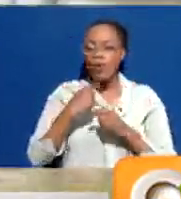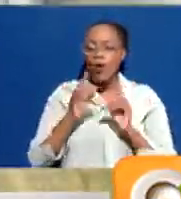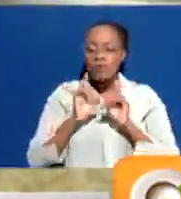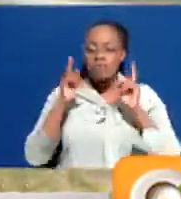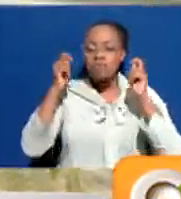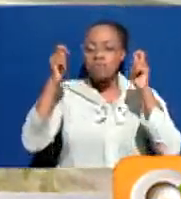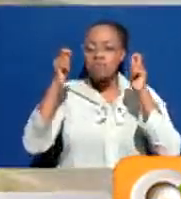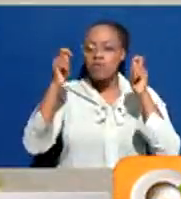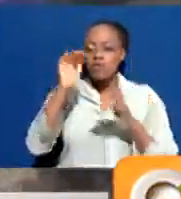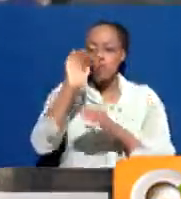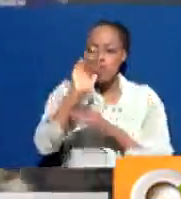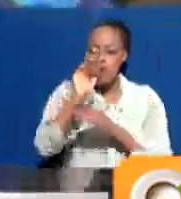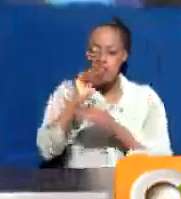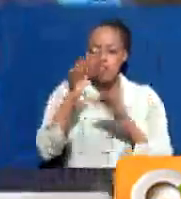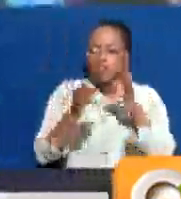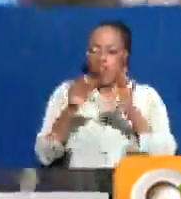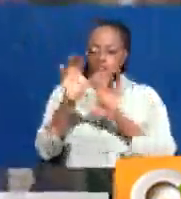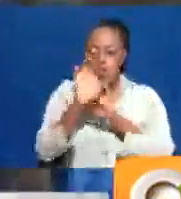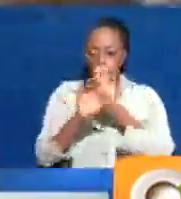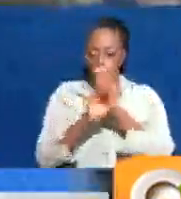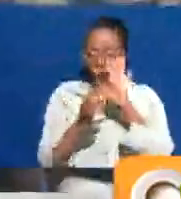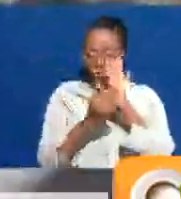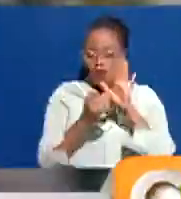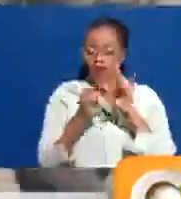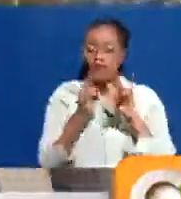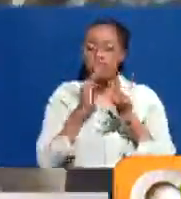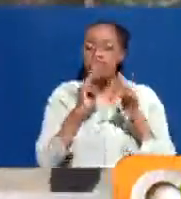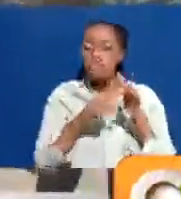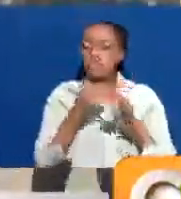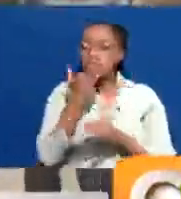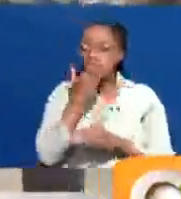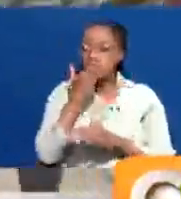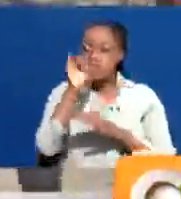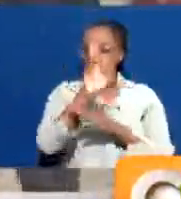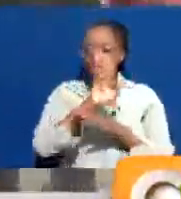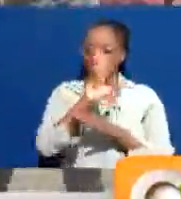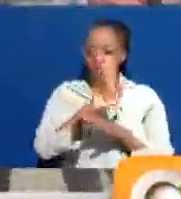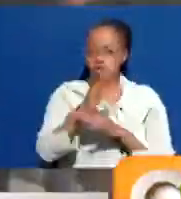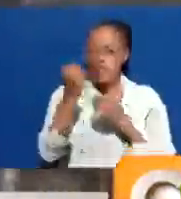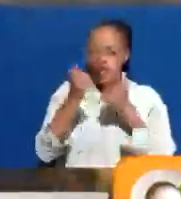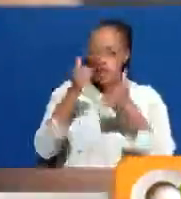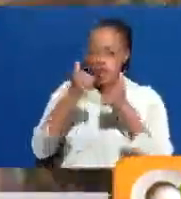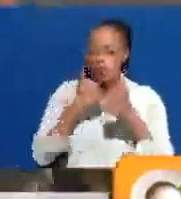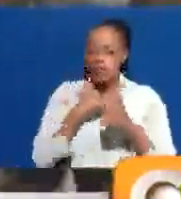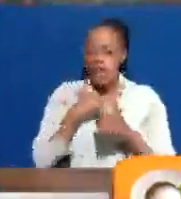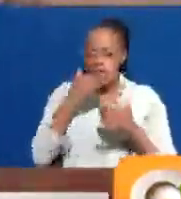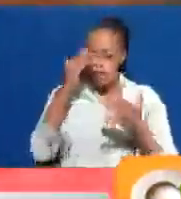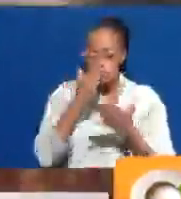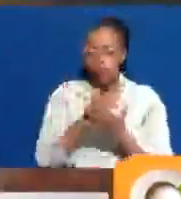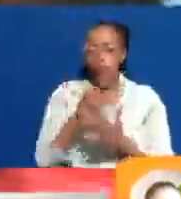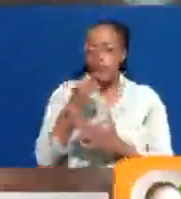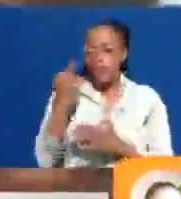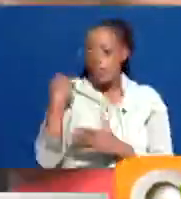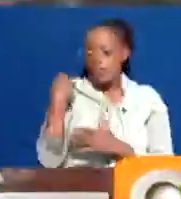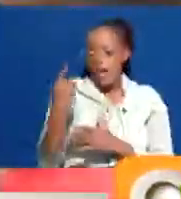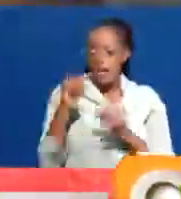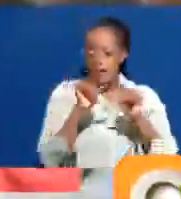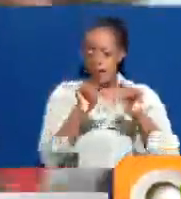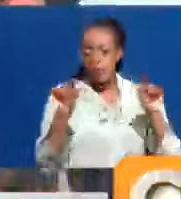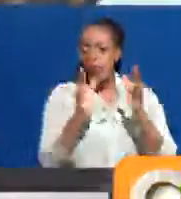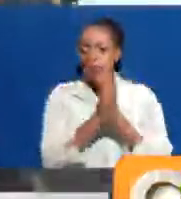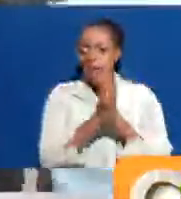wakiandamana kutetea haki yao kikatiba, wakikashifu utumizi wa magari yasiyo na nambari halali na